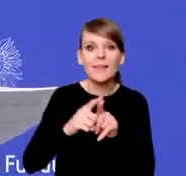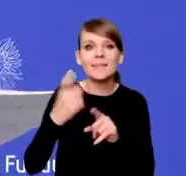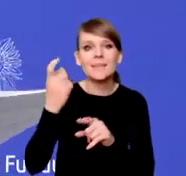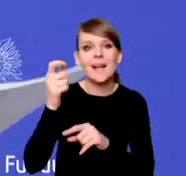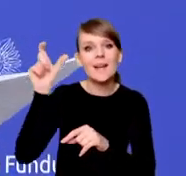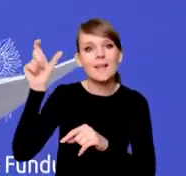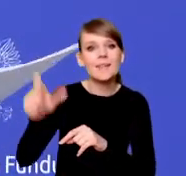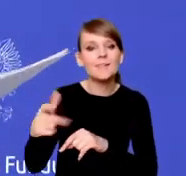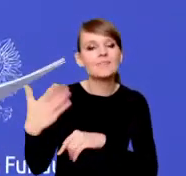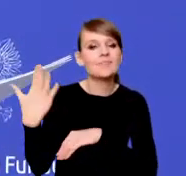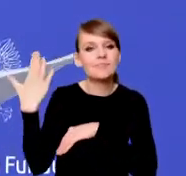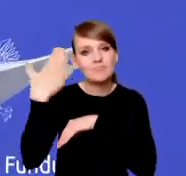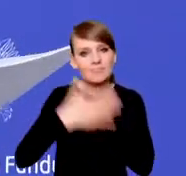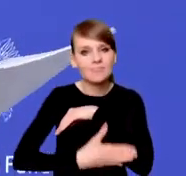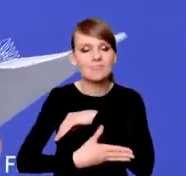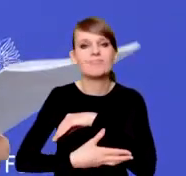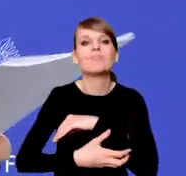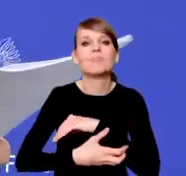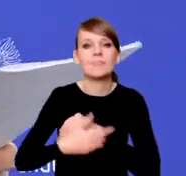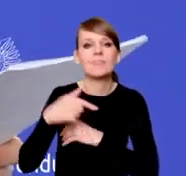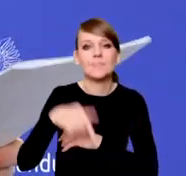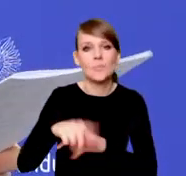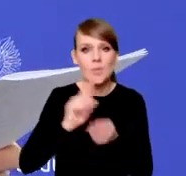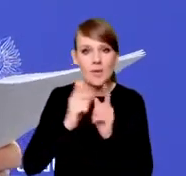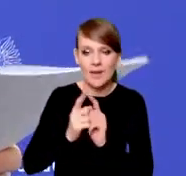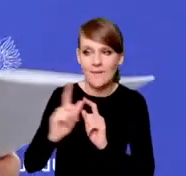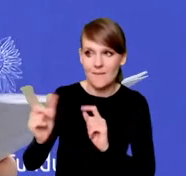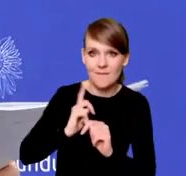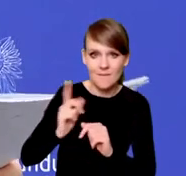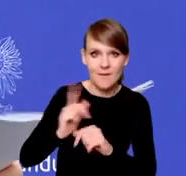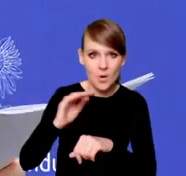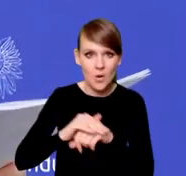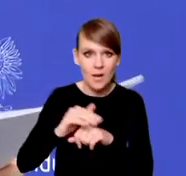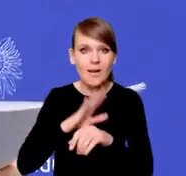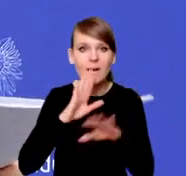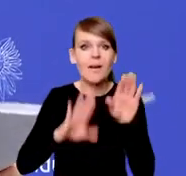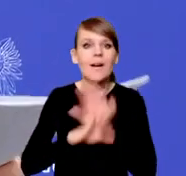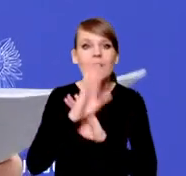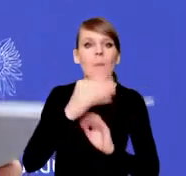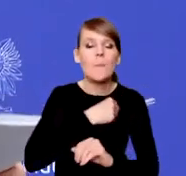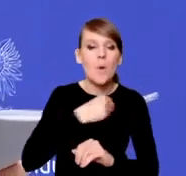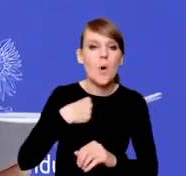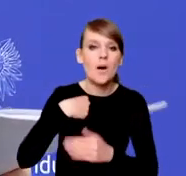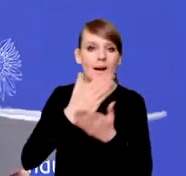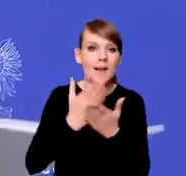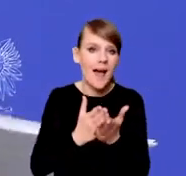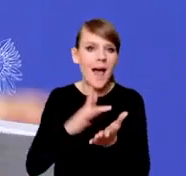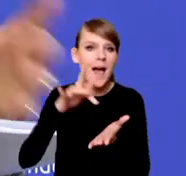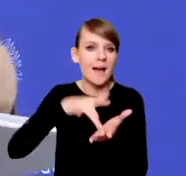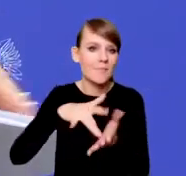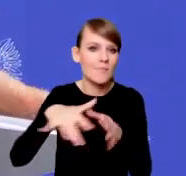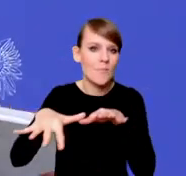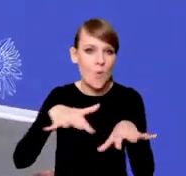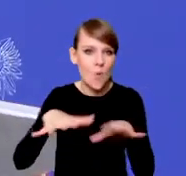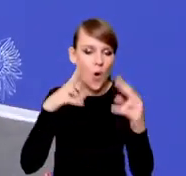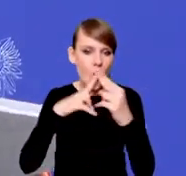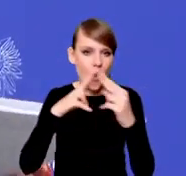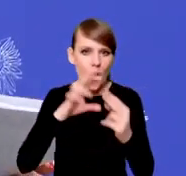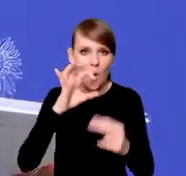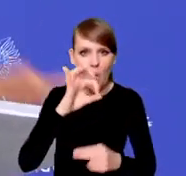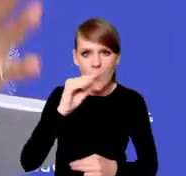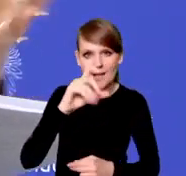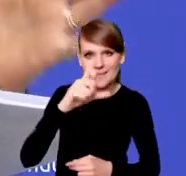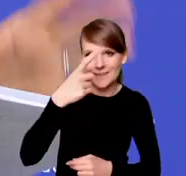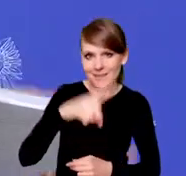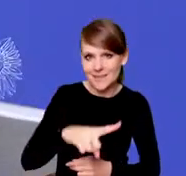nasze spotkanie mój kolega, reprezentujemy też Polski Krajowy Punkt Kontaktowy OECD. I może to być dla Państwa